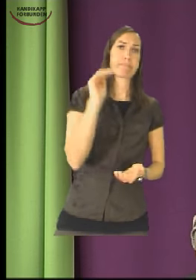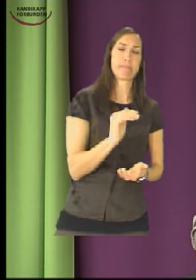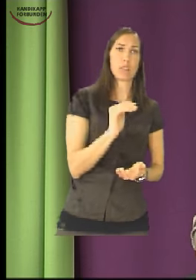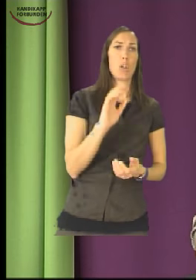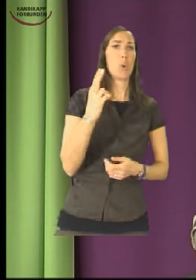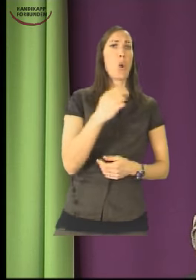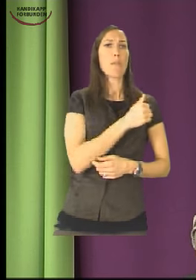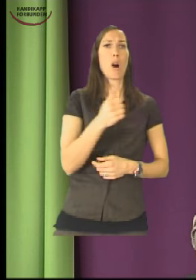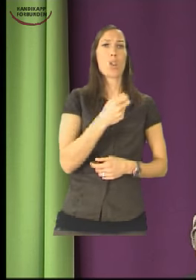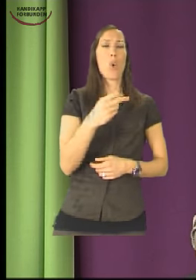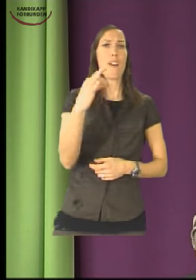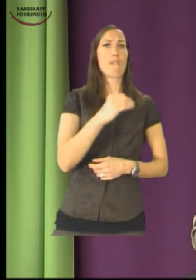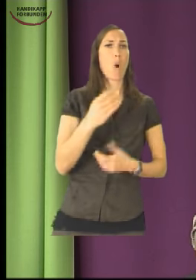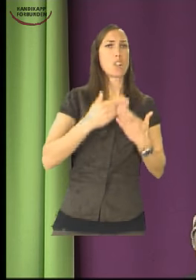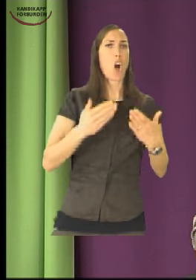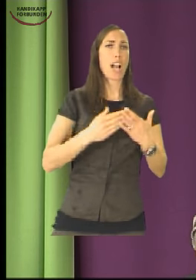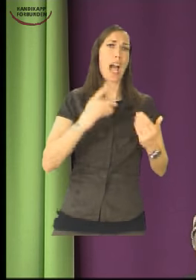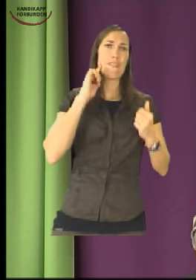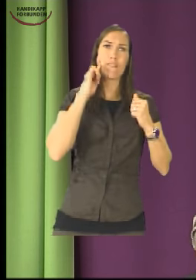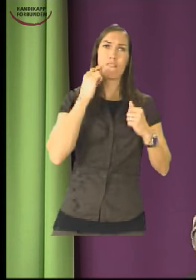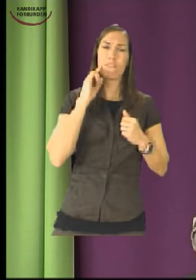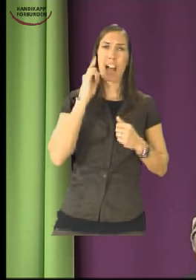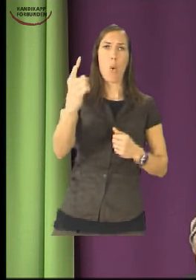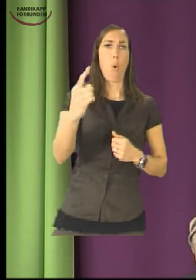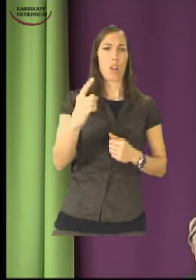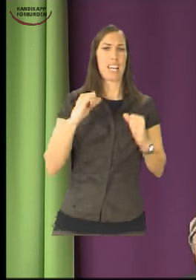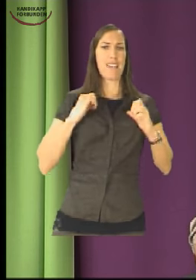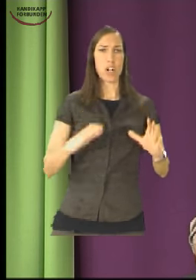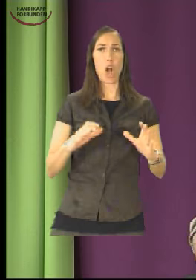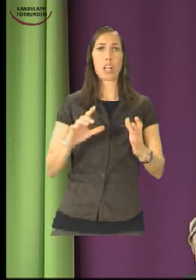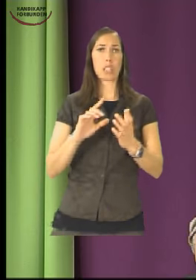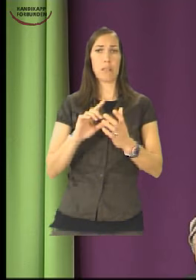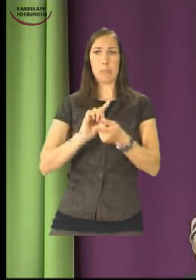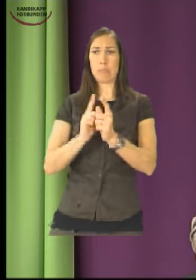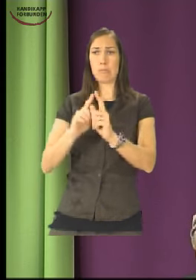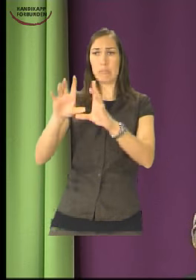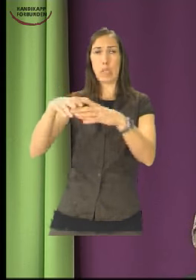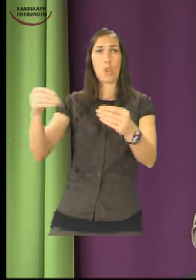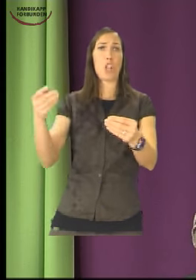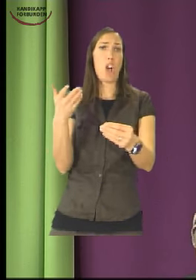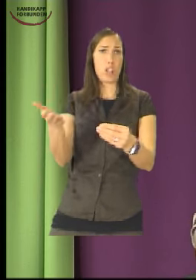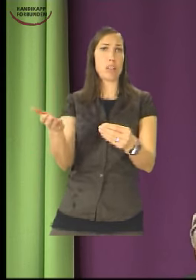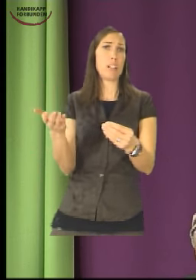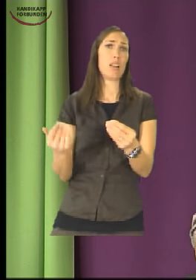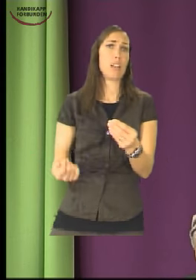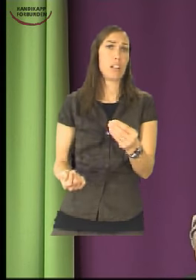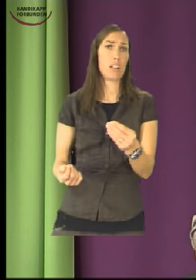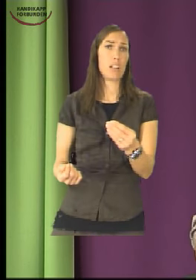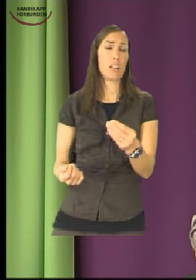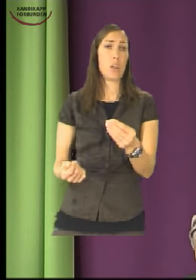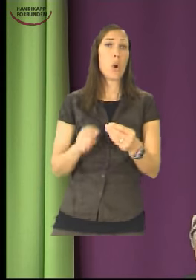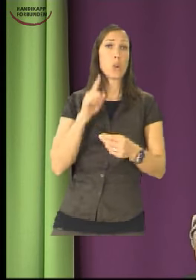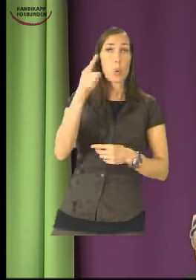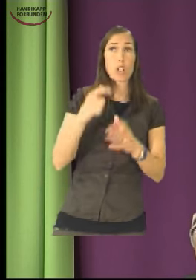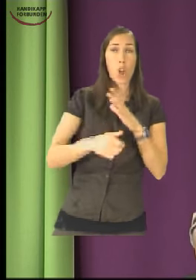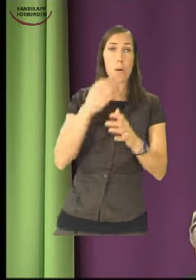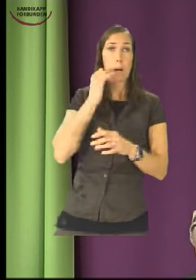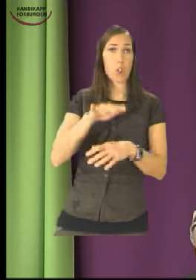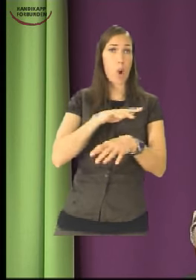ynka få dagar per år. Och det är klart att det här syns i resultatet. Och det du nämner som är